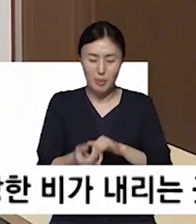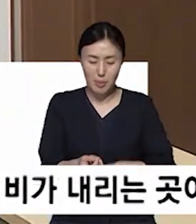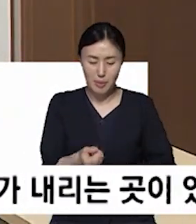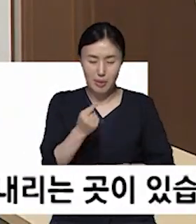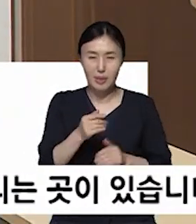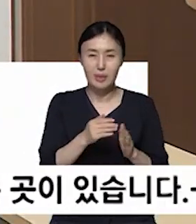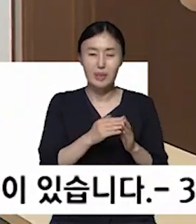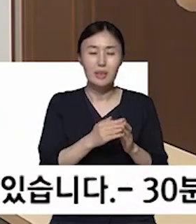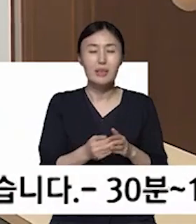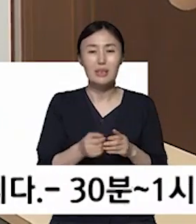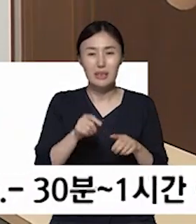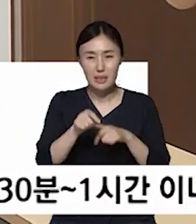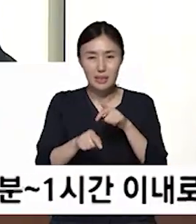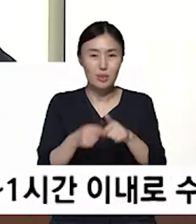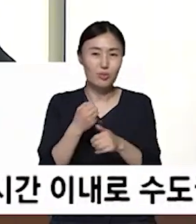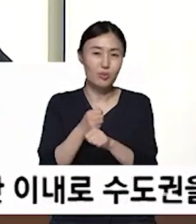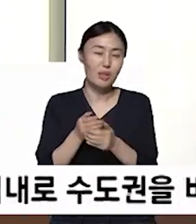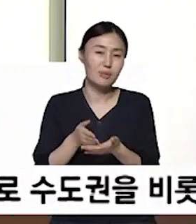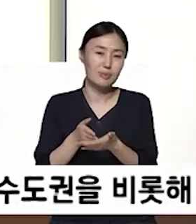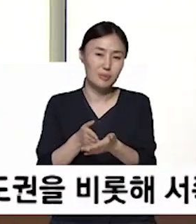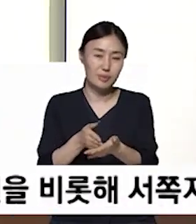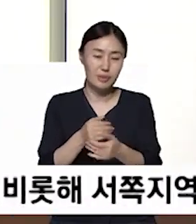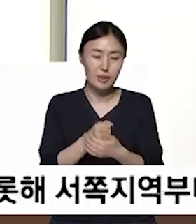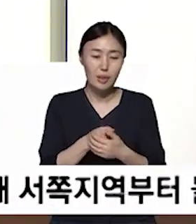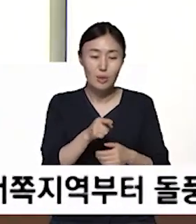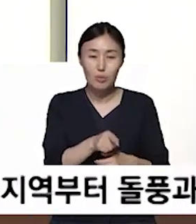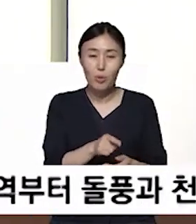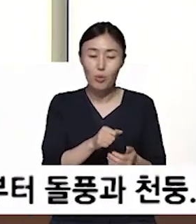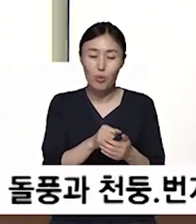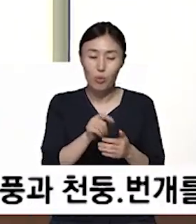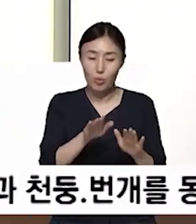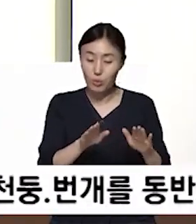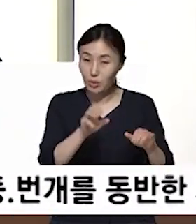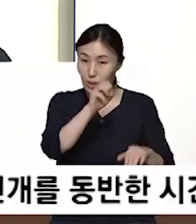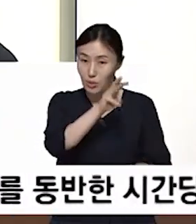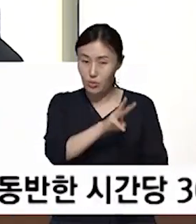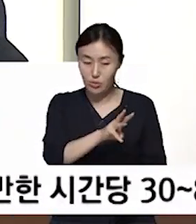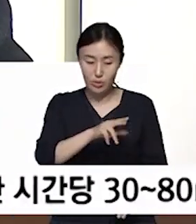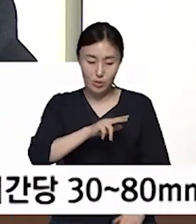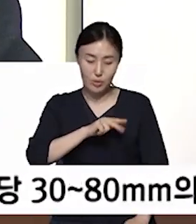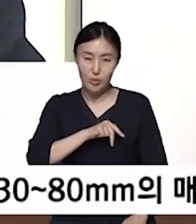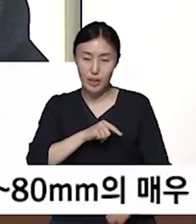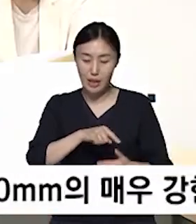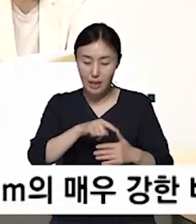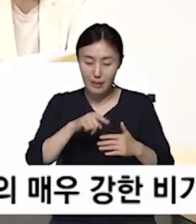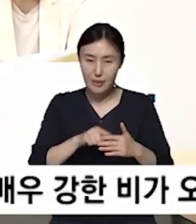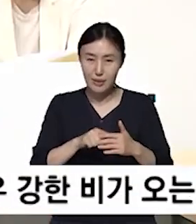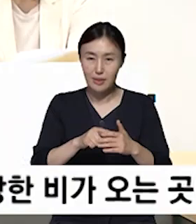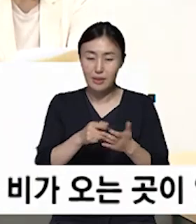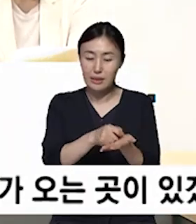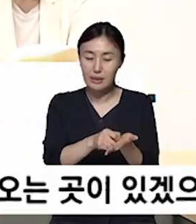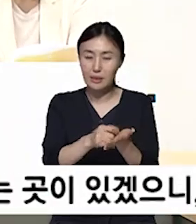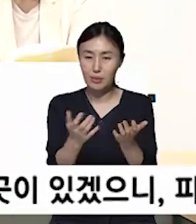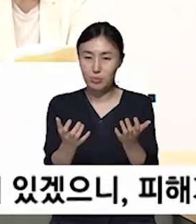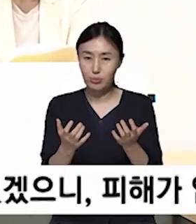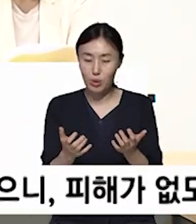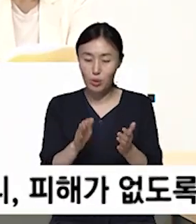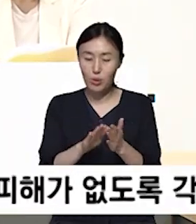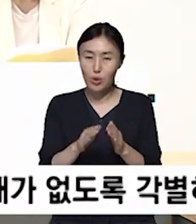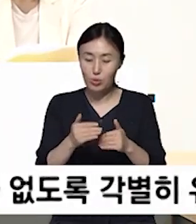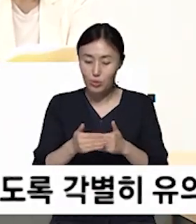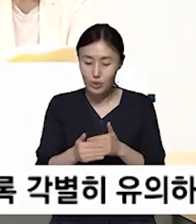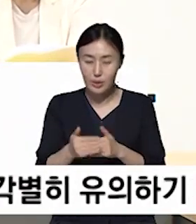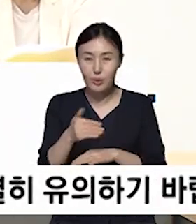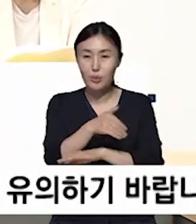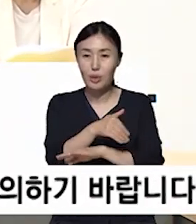2차 이전 및 균형발전 광주 전남 시도민 운동본부는 오늘 광주시의회에서 기자회견을 열고 올해 추진될